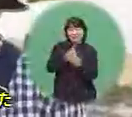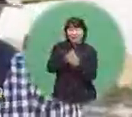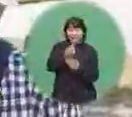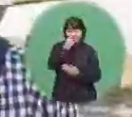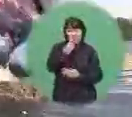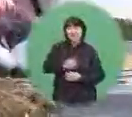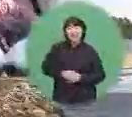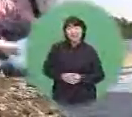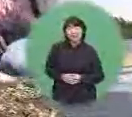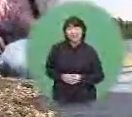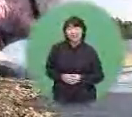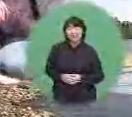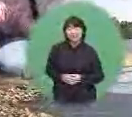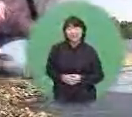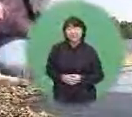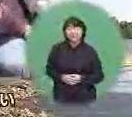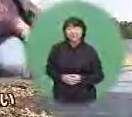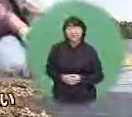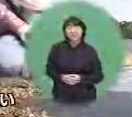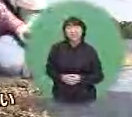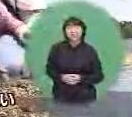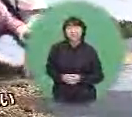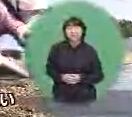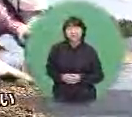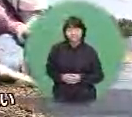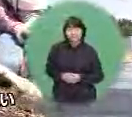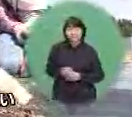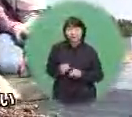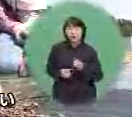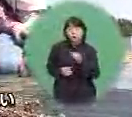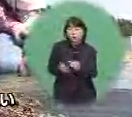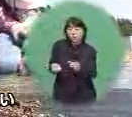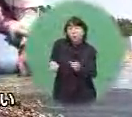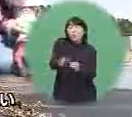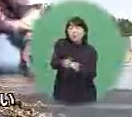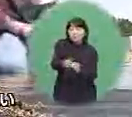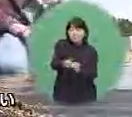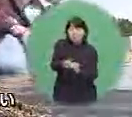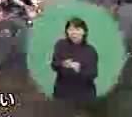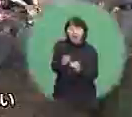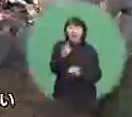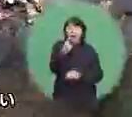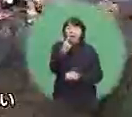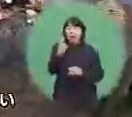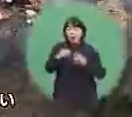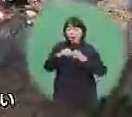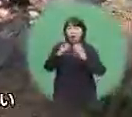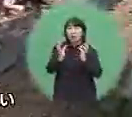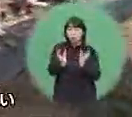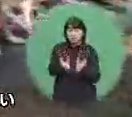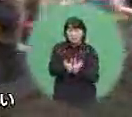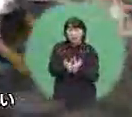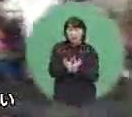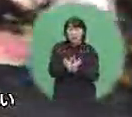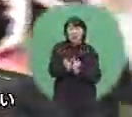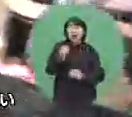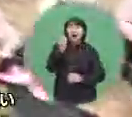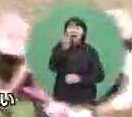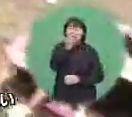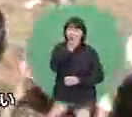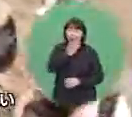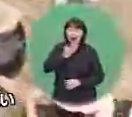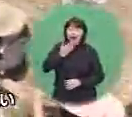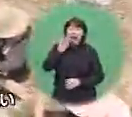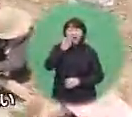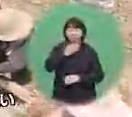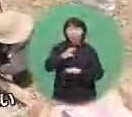。 植えたのは西洋かぼちゃの一種の赤かぼちゃという品種で、甘みが強いのが